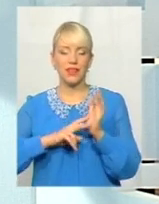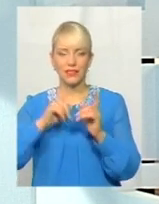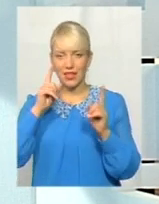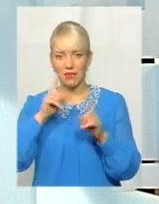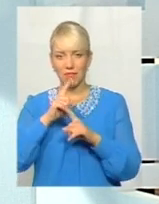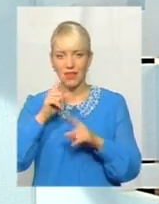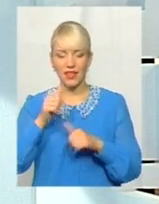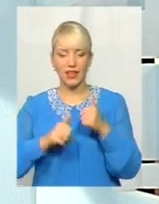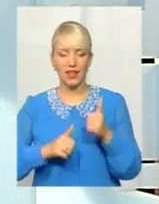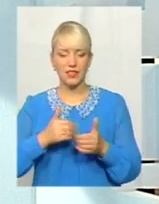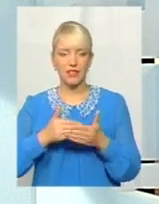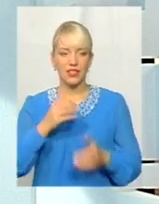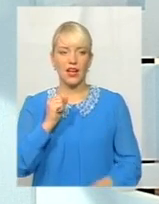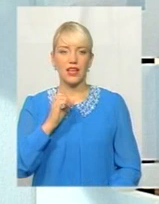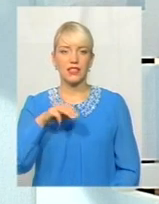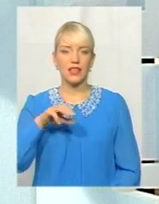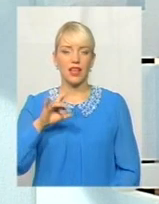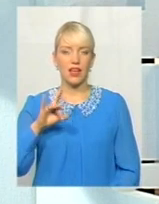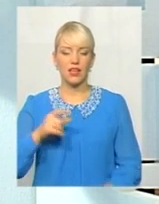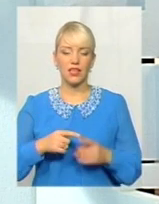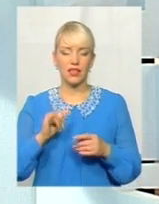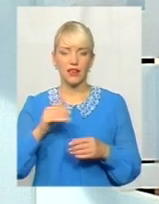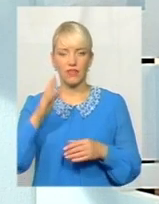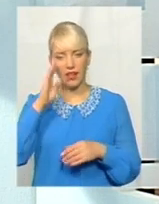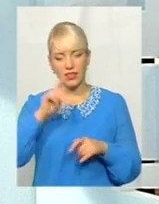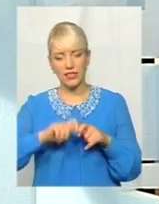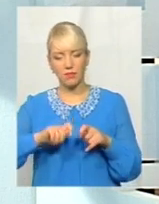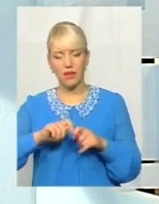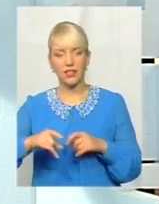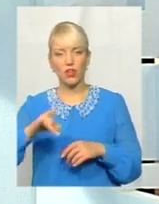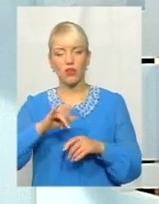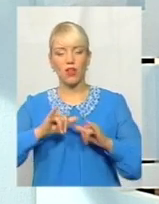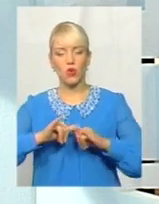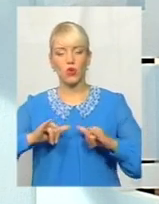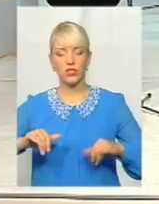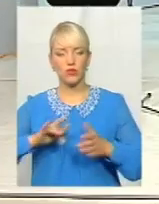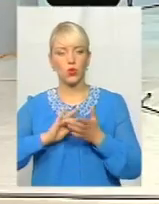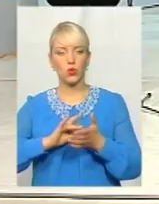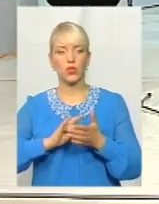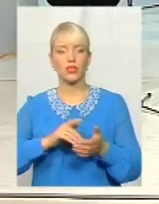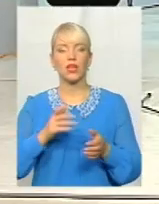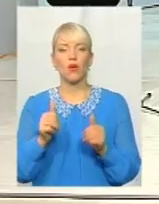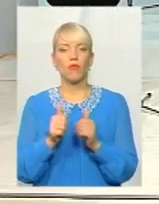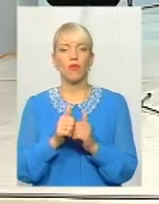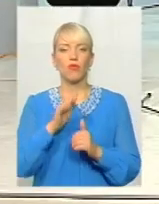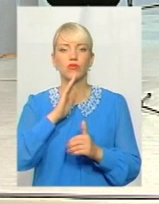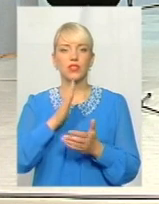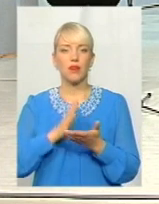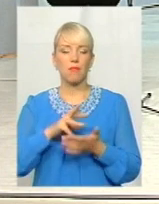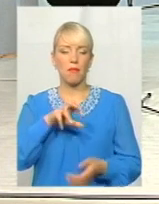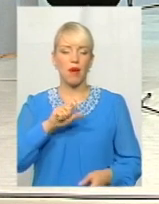від Астар», він же експерт з питань регіонального розвитку туризму. Поруч із ним знаходиться Юлія